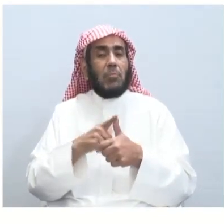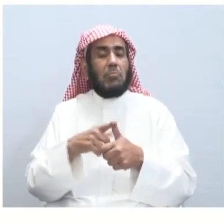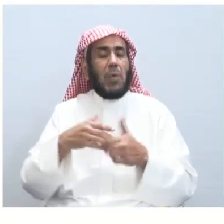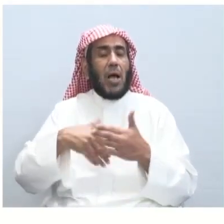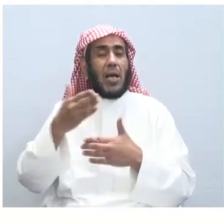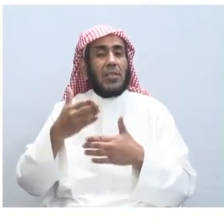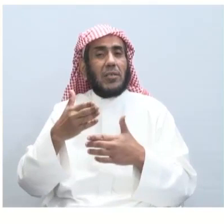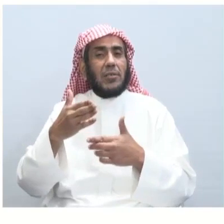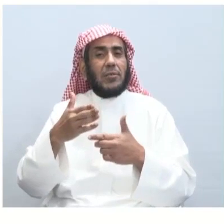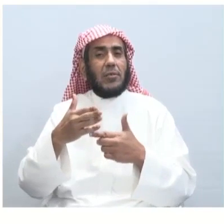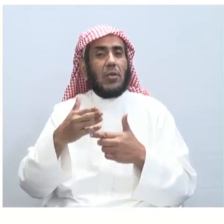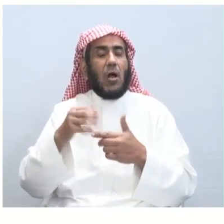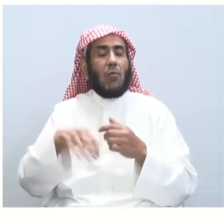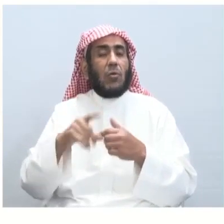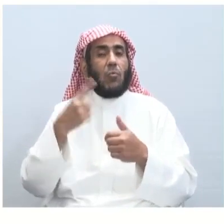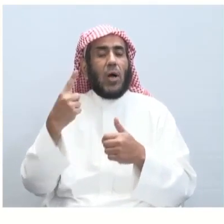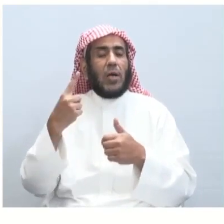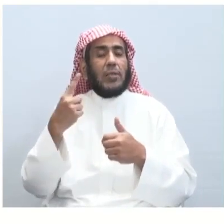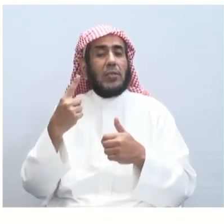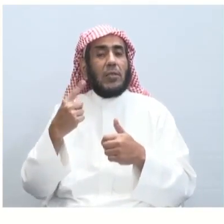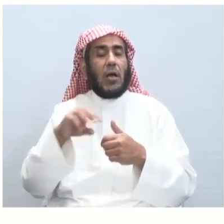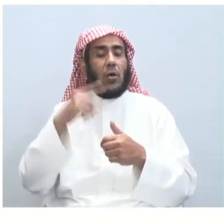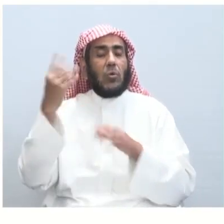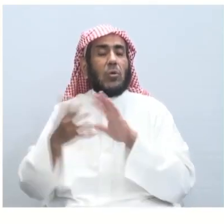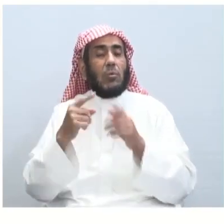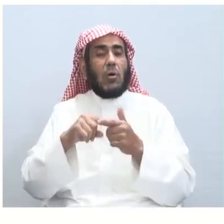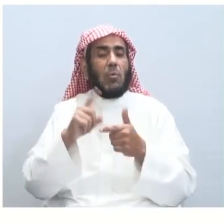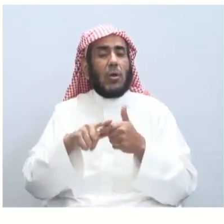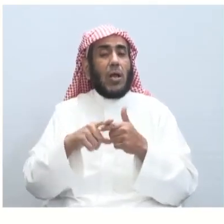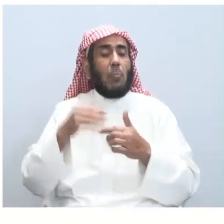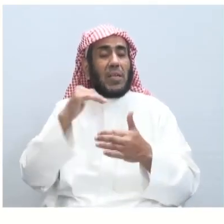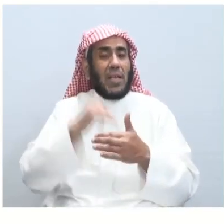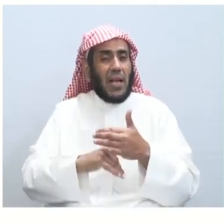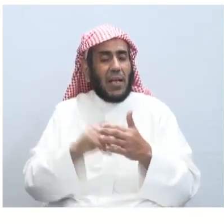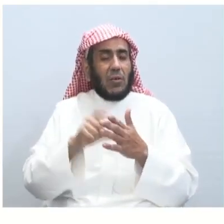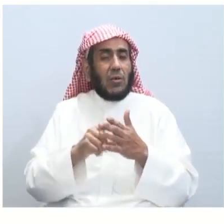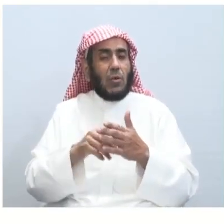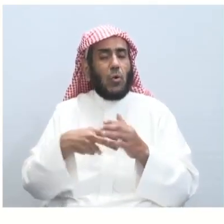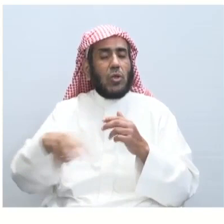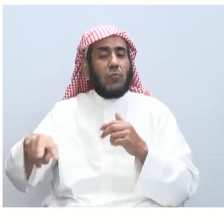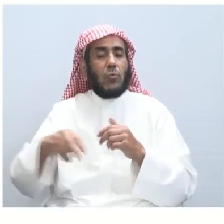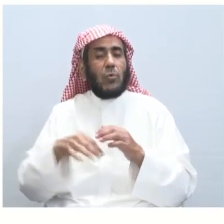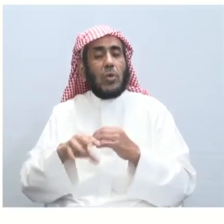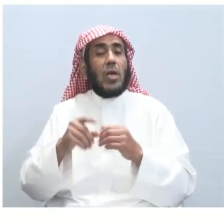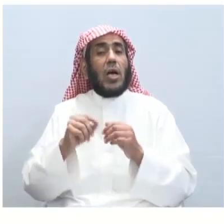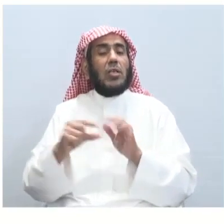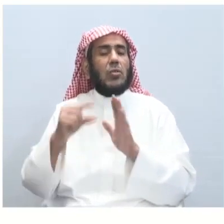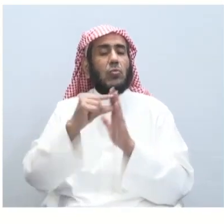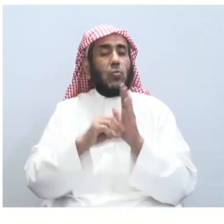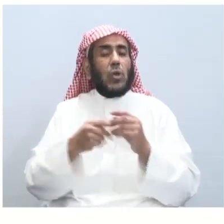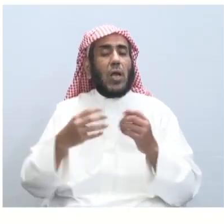خارجي وهو له فرع واحد وقوي للدوري العام واما يكون داخلي وله عده فروع الدستوري